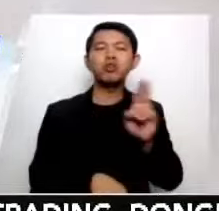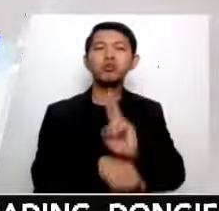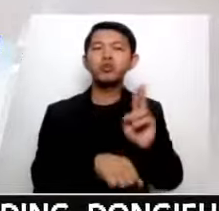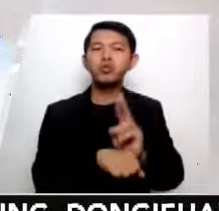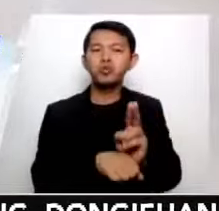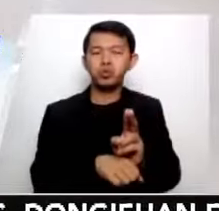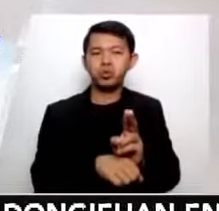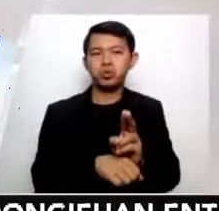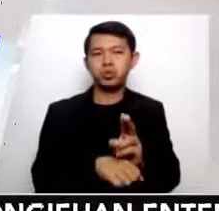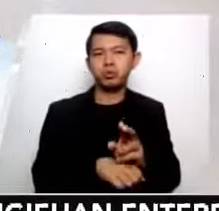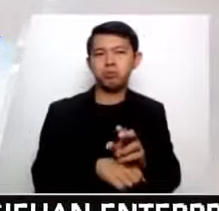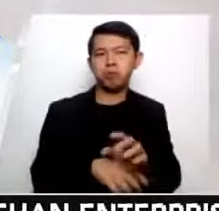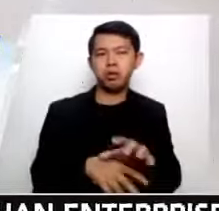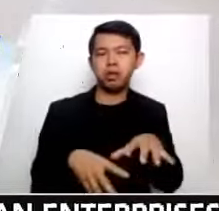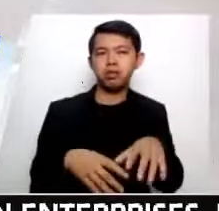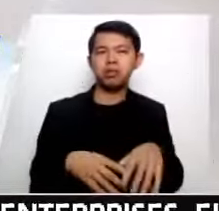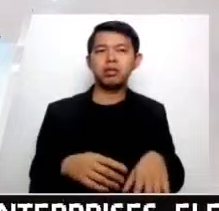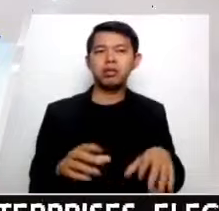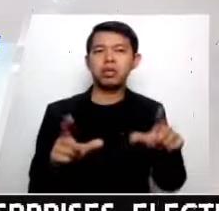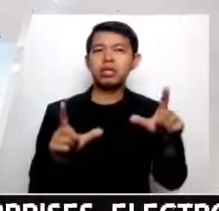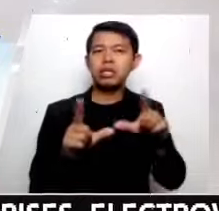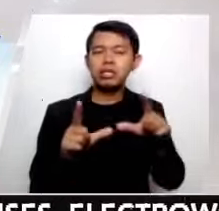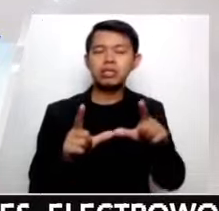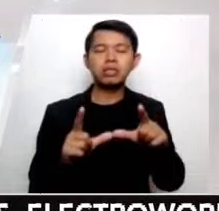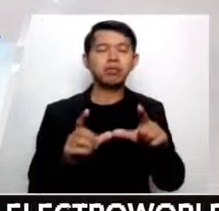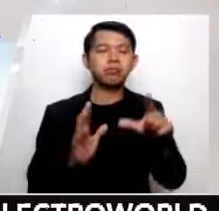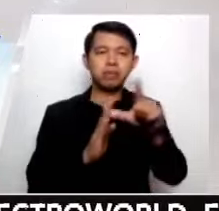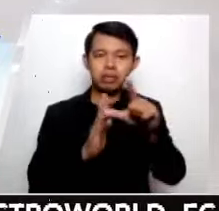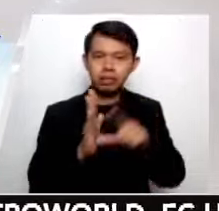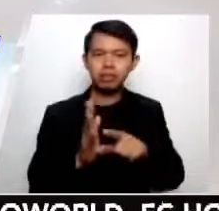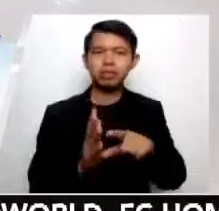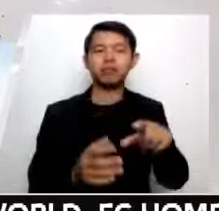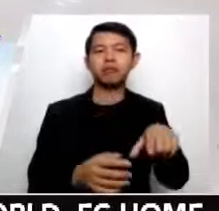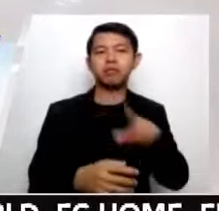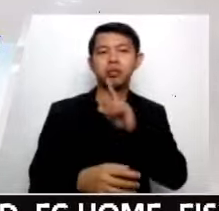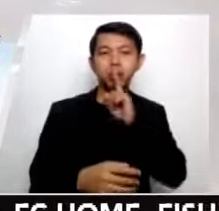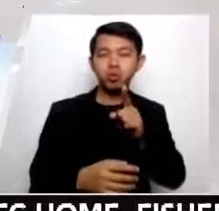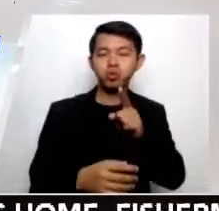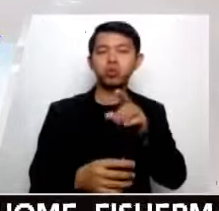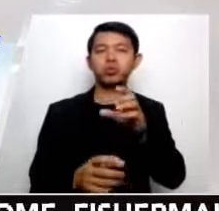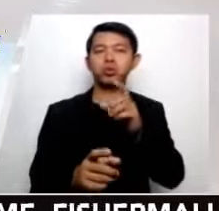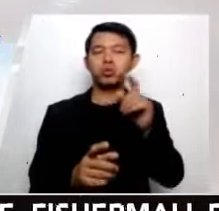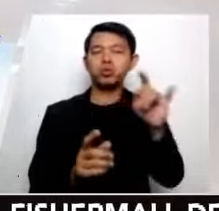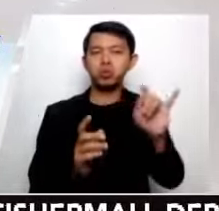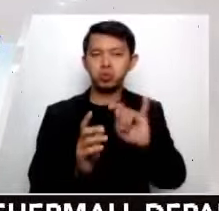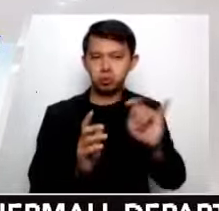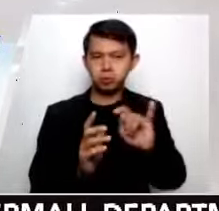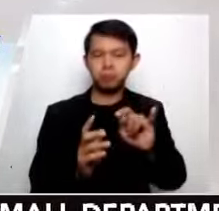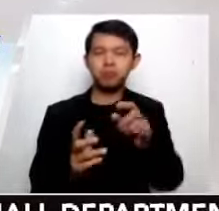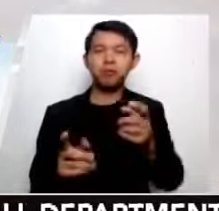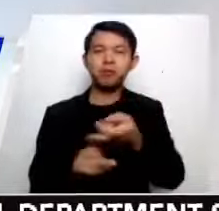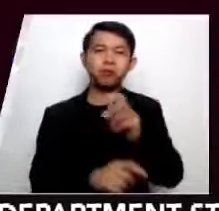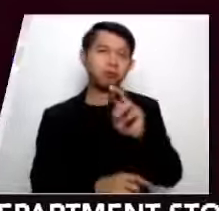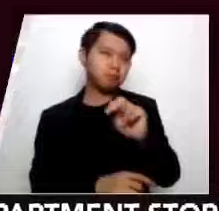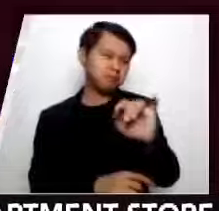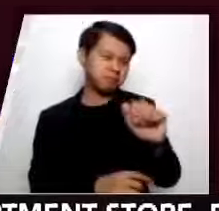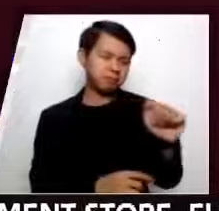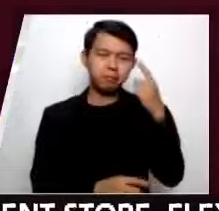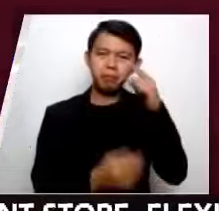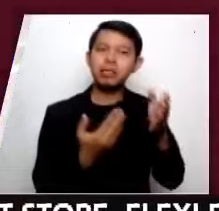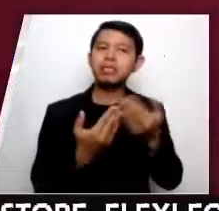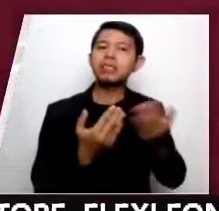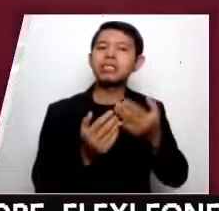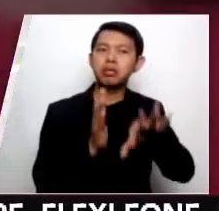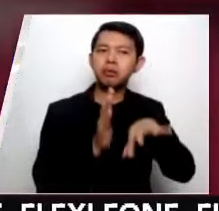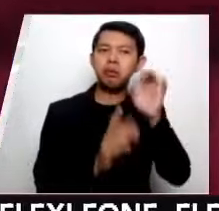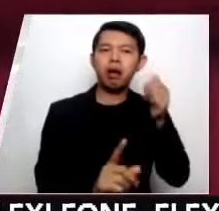po dito madali po nating matukoy at mahuli ang mga nag-aabuso no, ng mga taxi drivers. Ang uploader